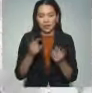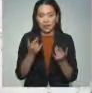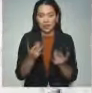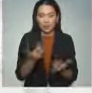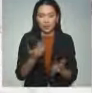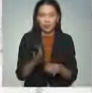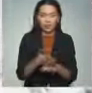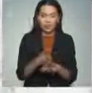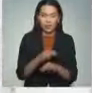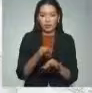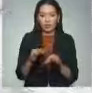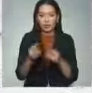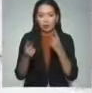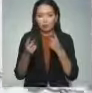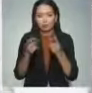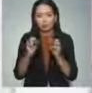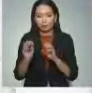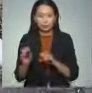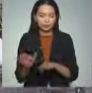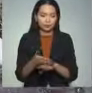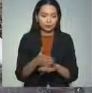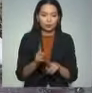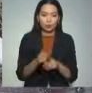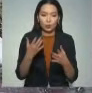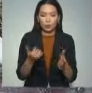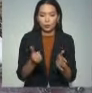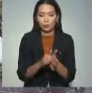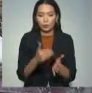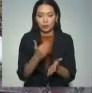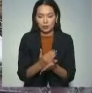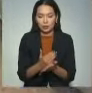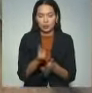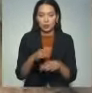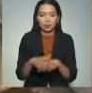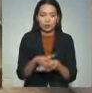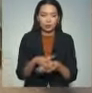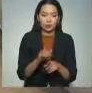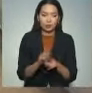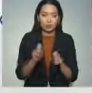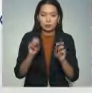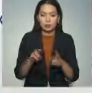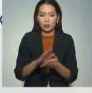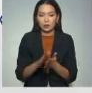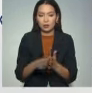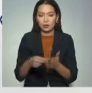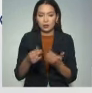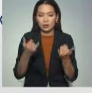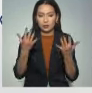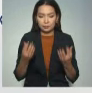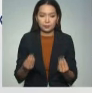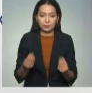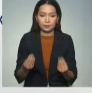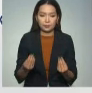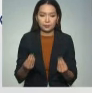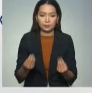транспортировку, сортировку и размещение твердых бытовых отходов уже установлены. С жителями будет заключен специальный договор. На сегодняшний день в